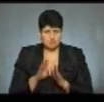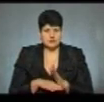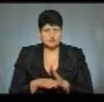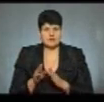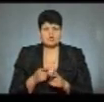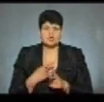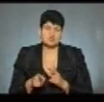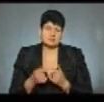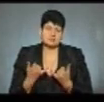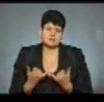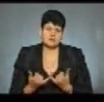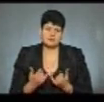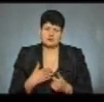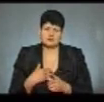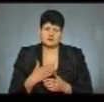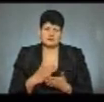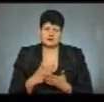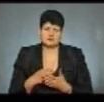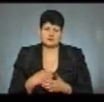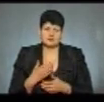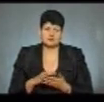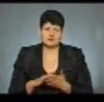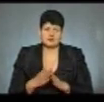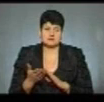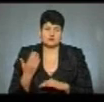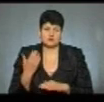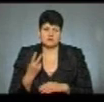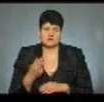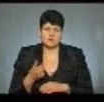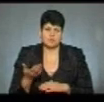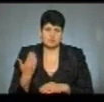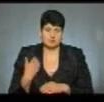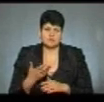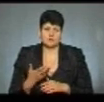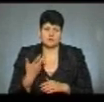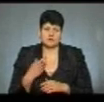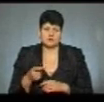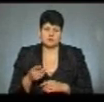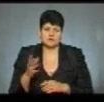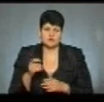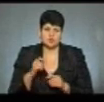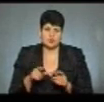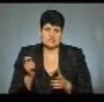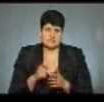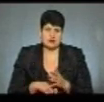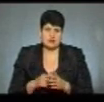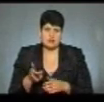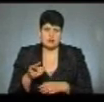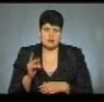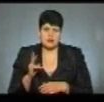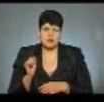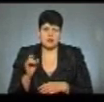погіршується, чи зараз в нас не є така критична, як, скажімо, минулого чи 2 роки тому, коли в Тернополі майже всі школи закривалися на карантин?